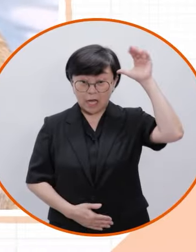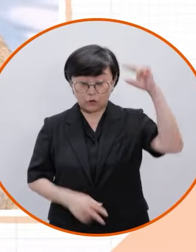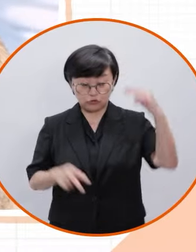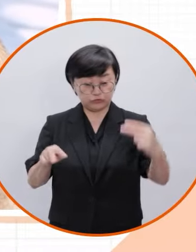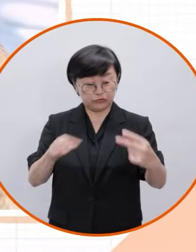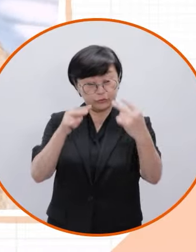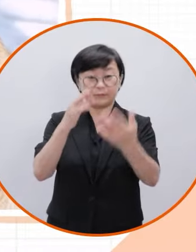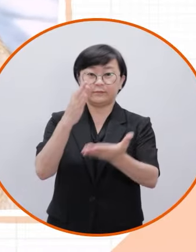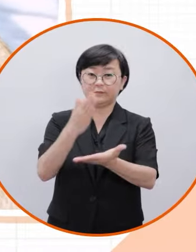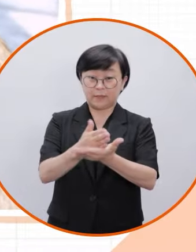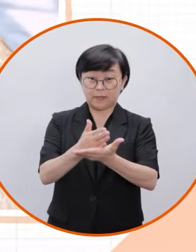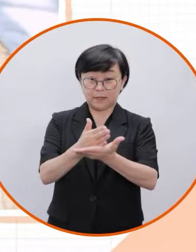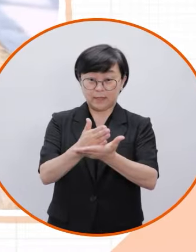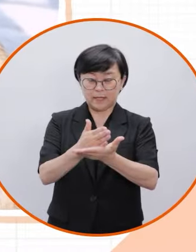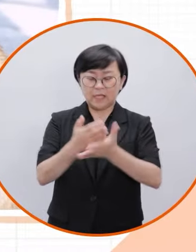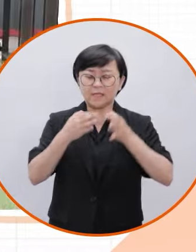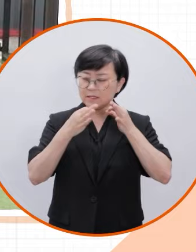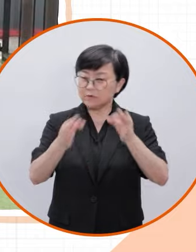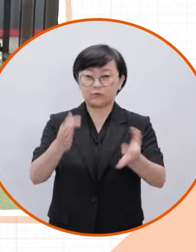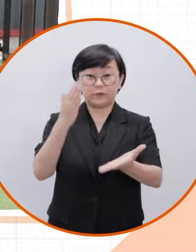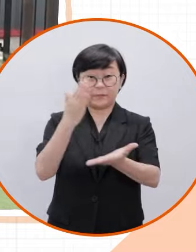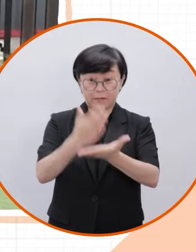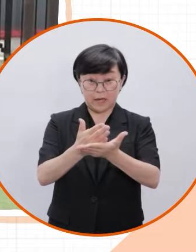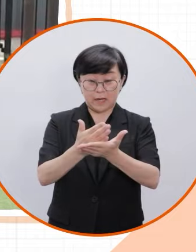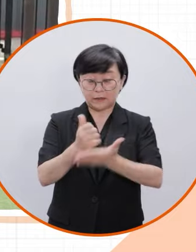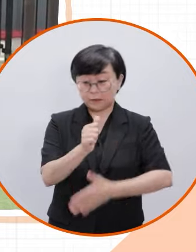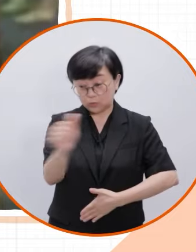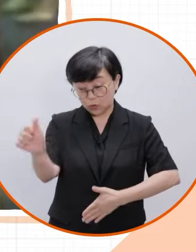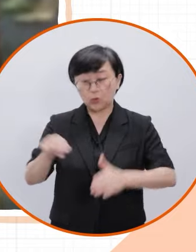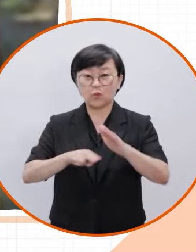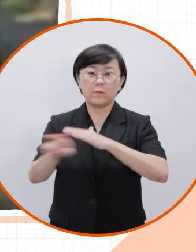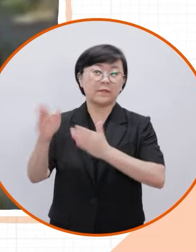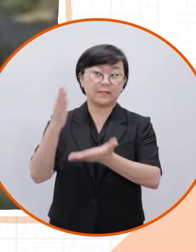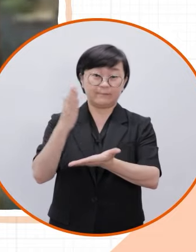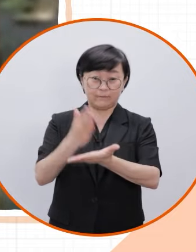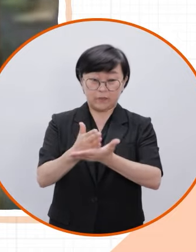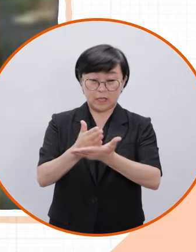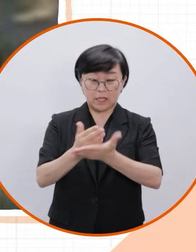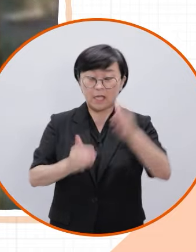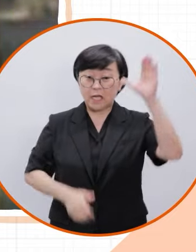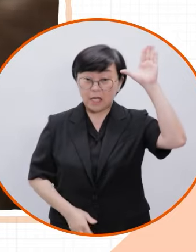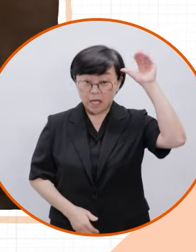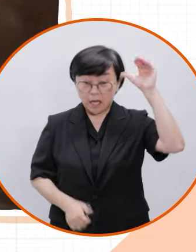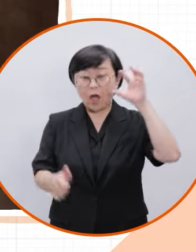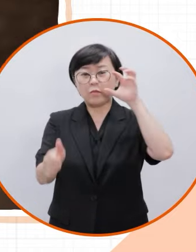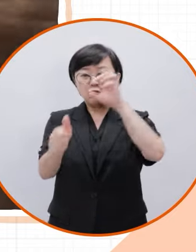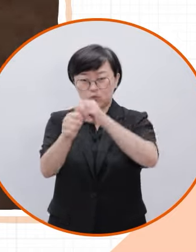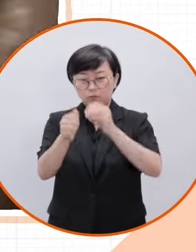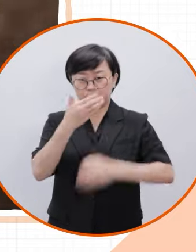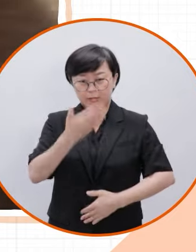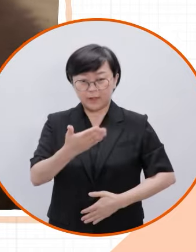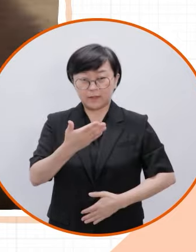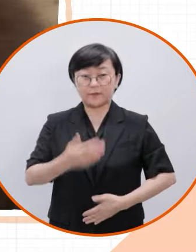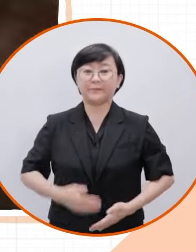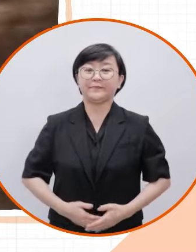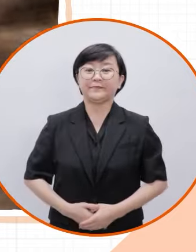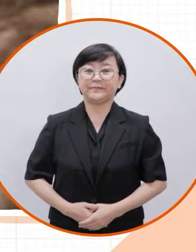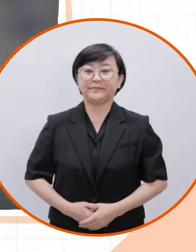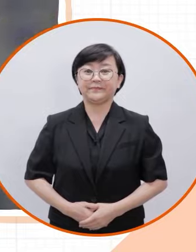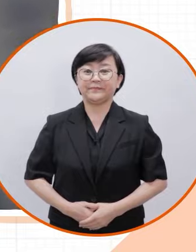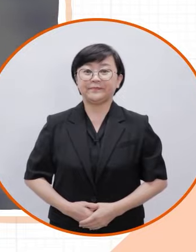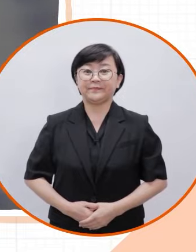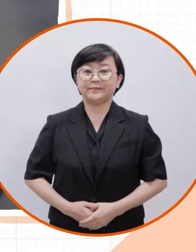눈을 똑바로 마주치는 행위, 큰 소리를 내거나 등을 보이며 달아나는 행위는 개의 공격성을 높일 수